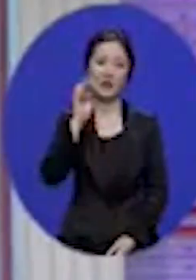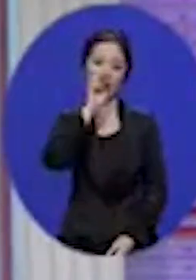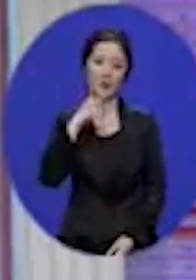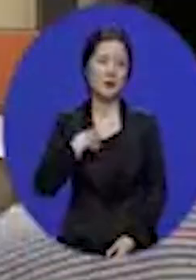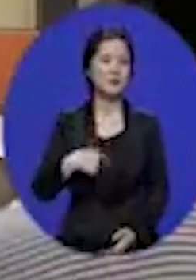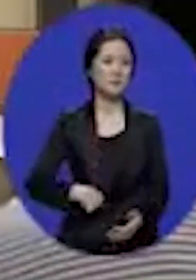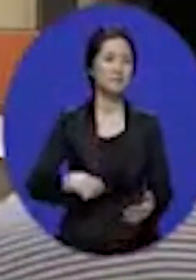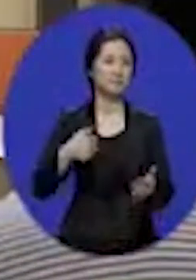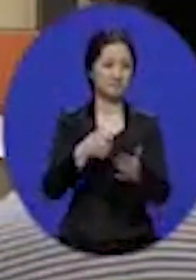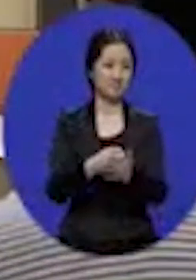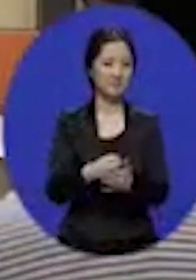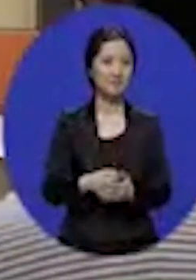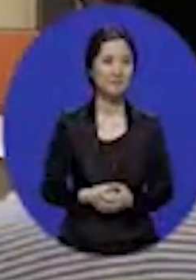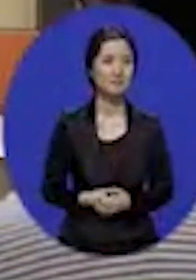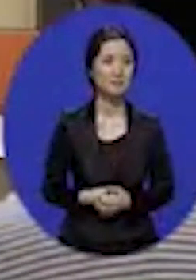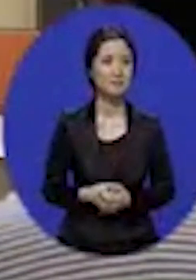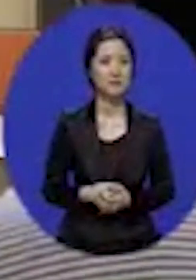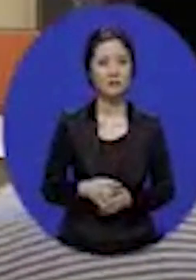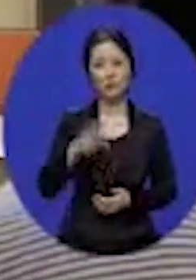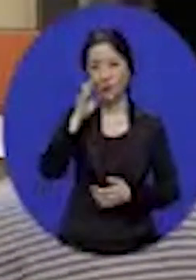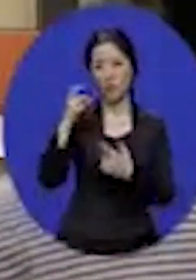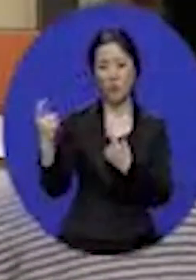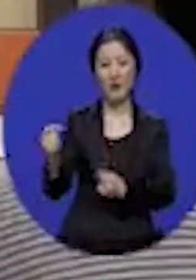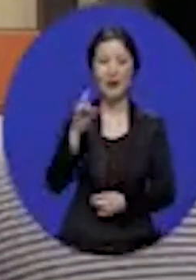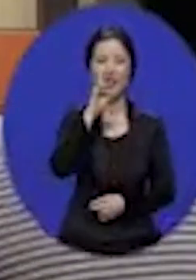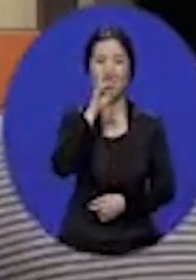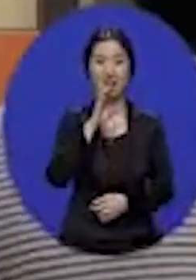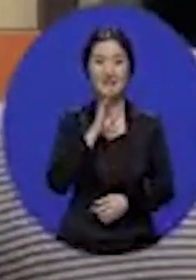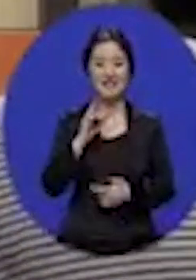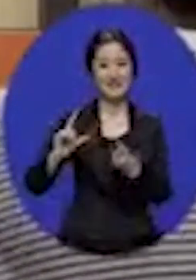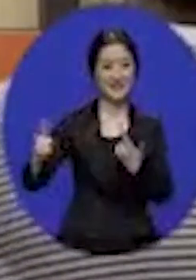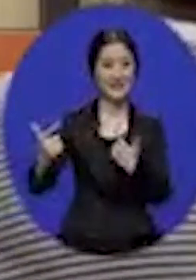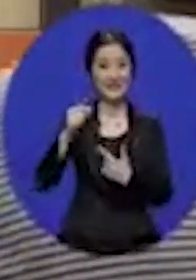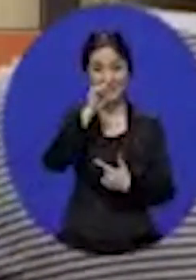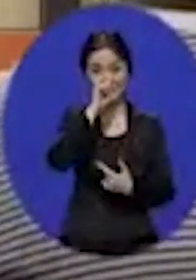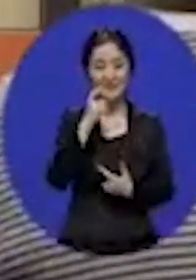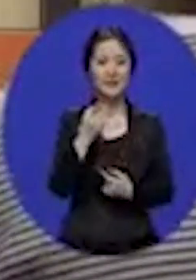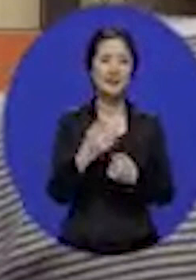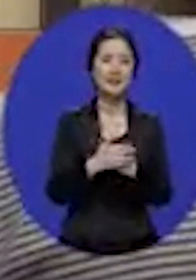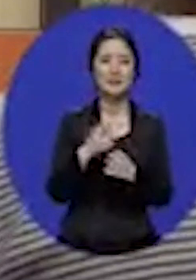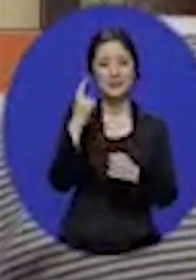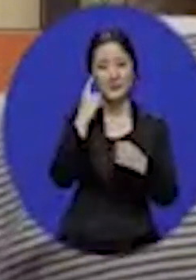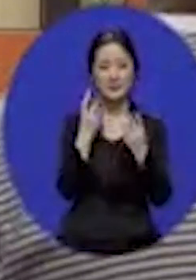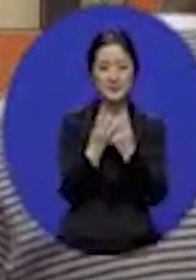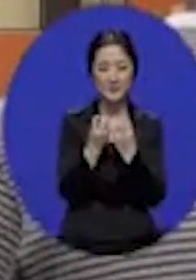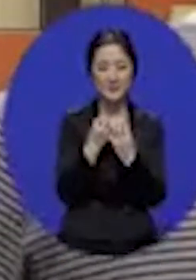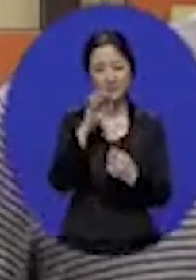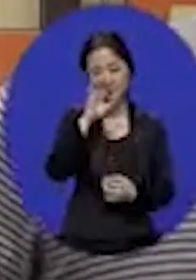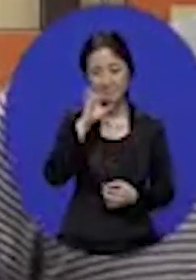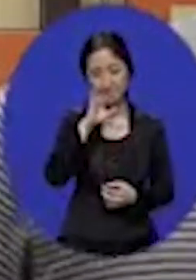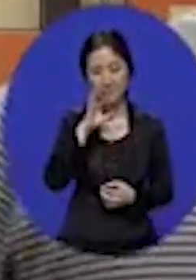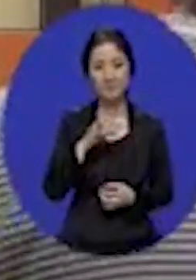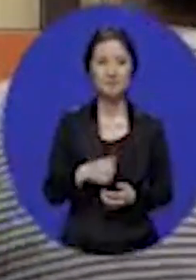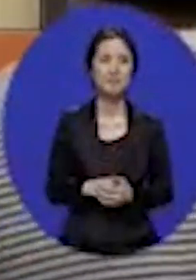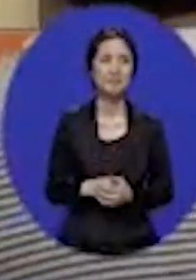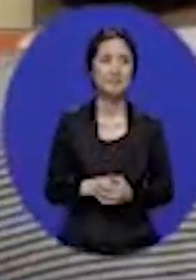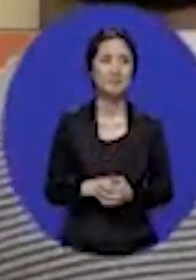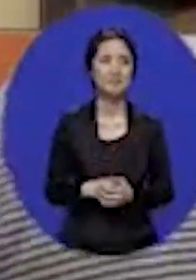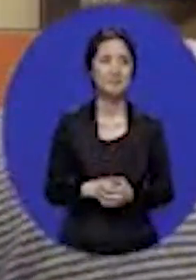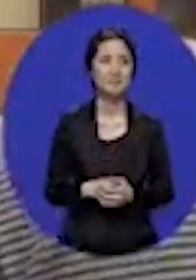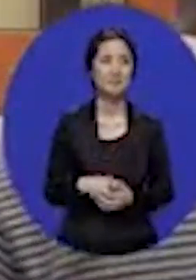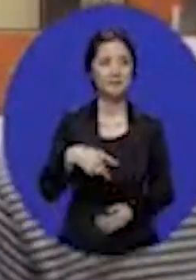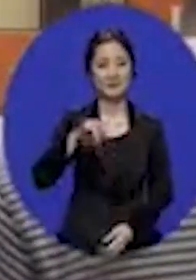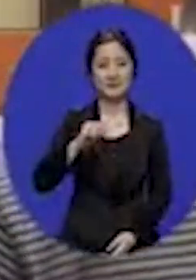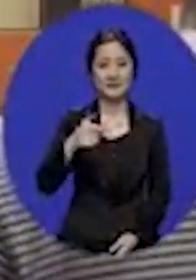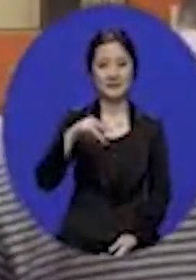요지경이었습니다. 다른 사람하고 똑같이 하면 결코 성공할 수가 없잖아요. 그래서 어떻게 하면 내가 이걸 더 잘할 수 있을까? 신신의 씨 집